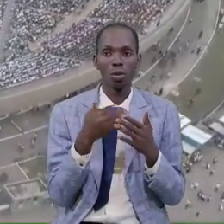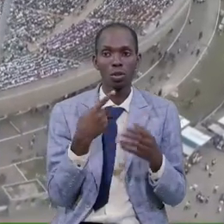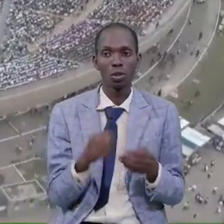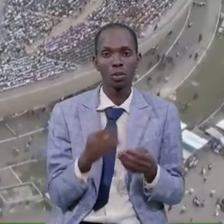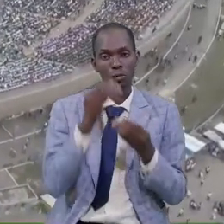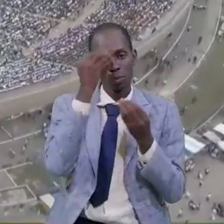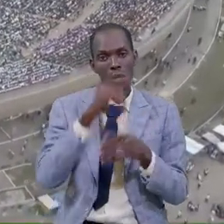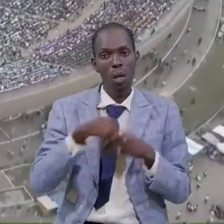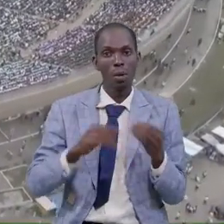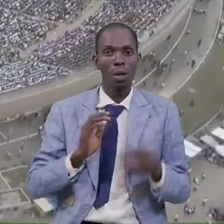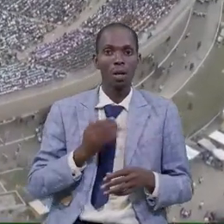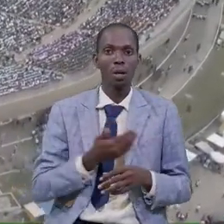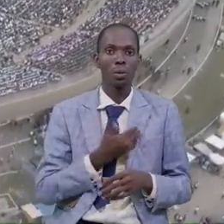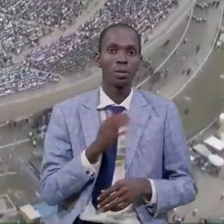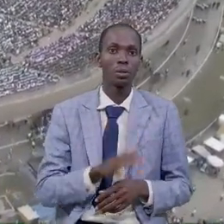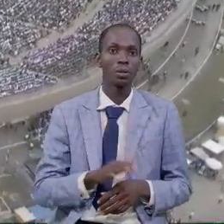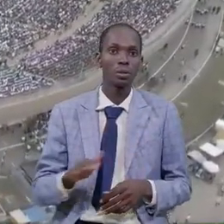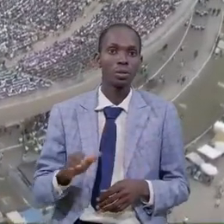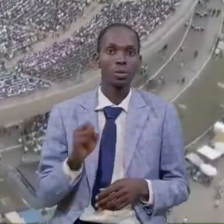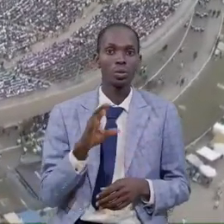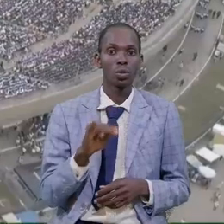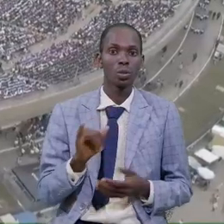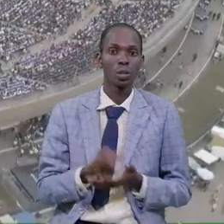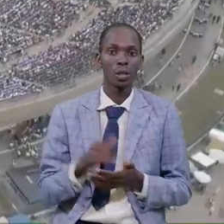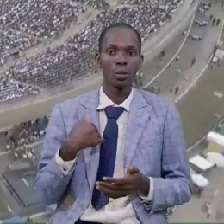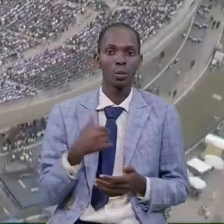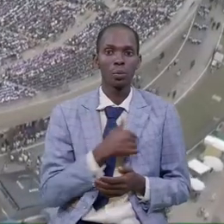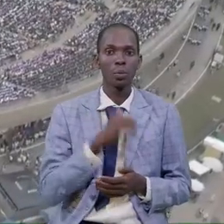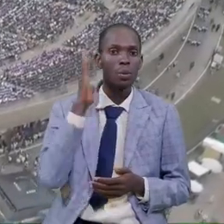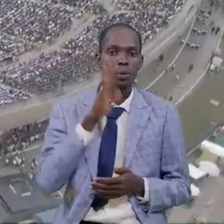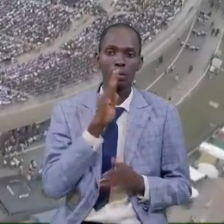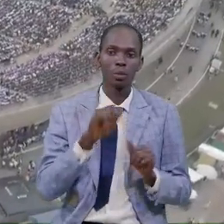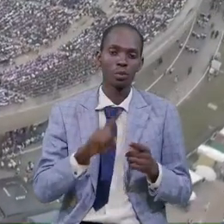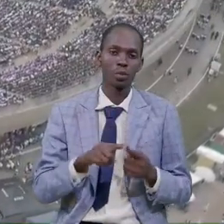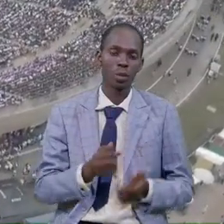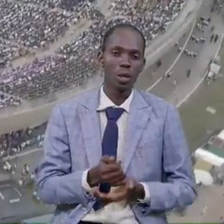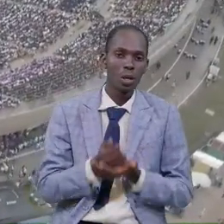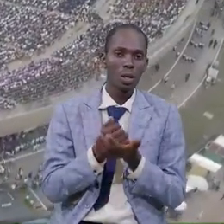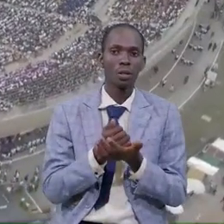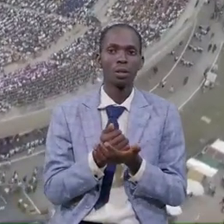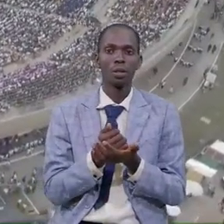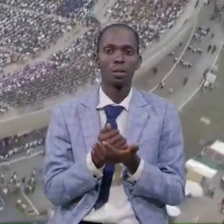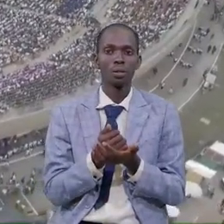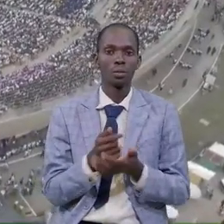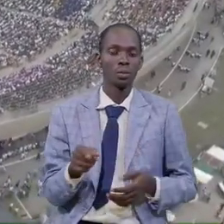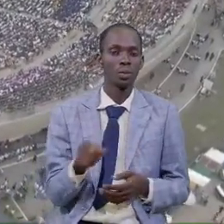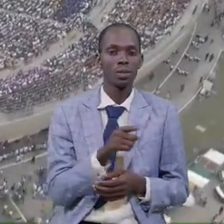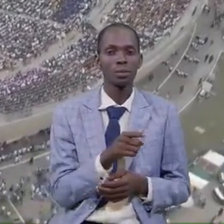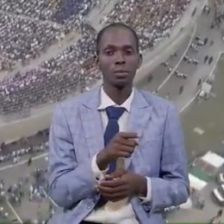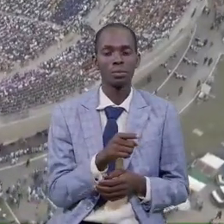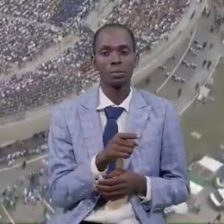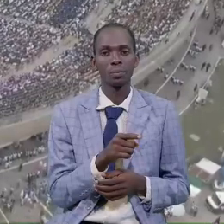nos différentes nations, là où nous avons tenu le programme, aider ceux qui ont